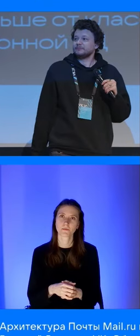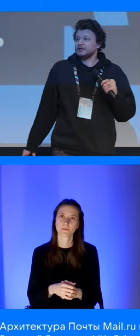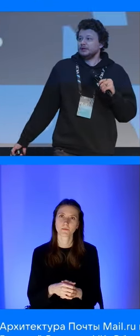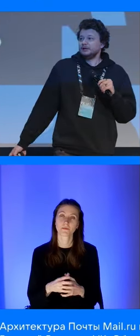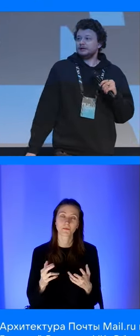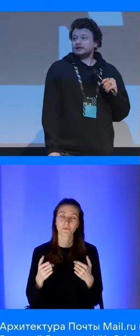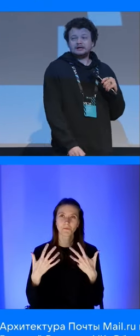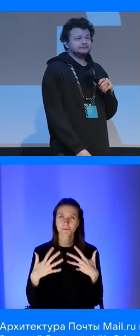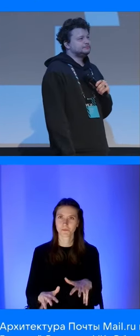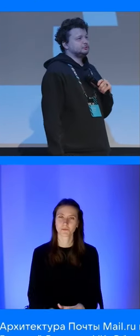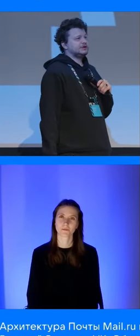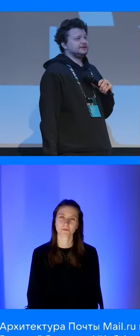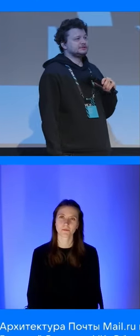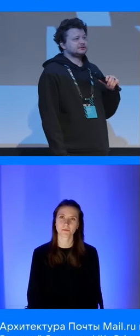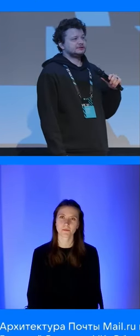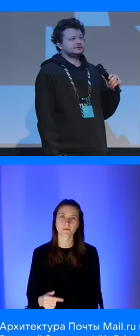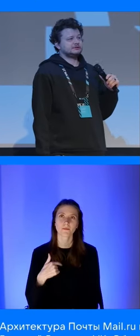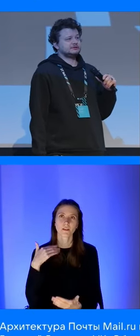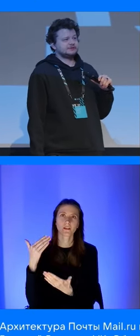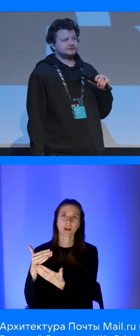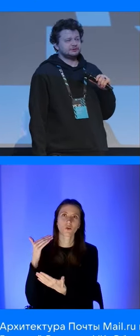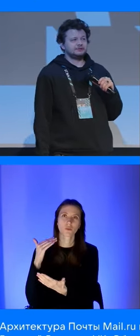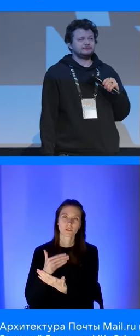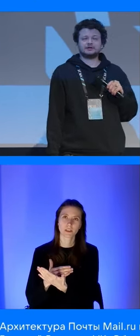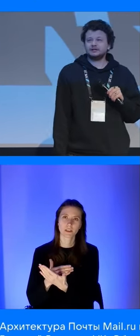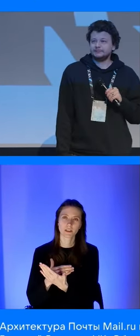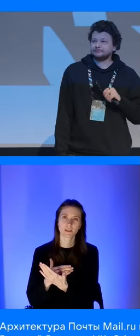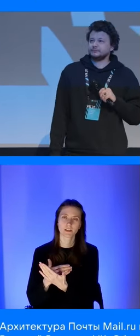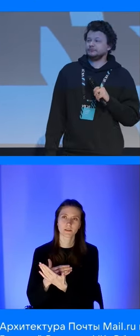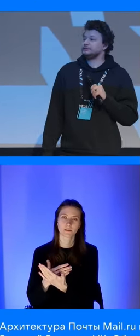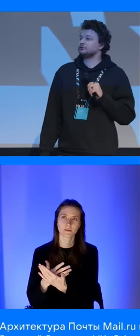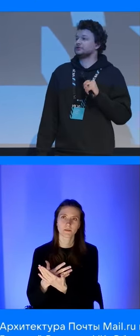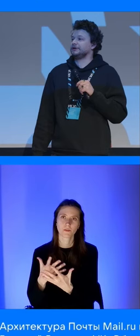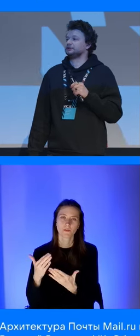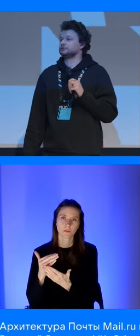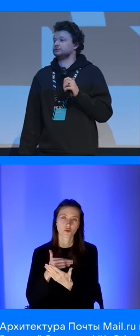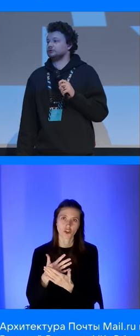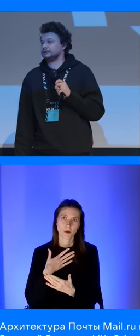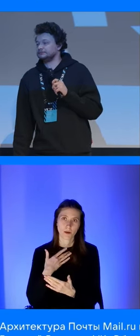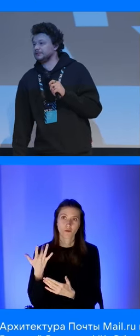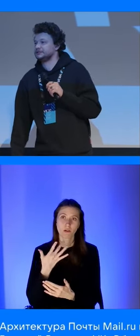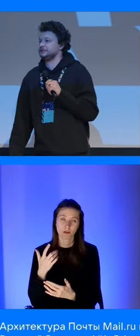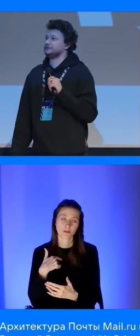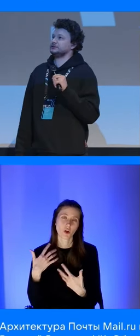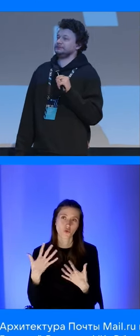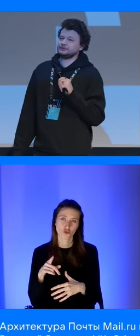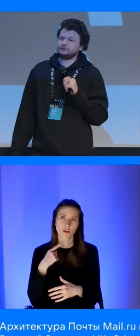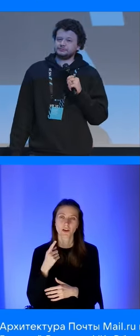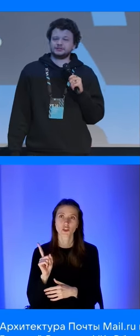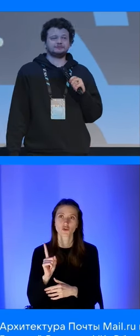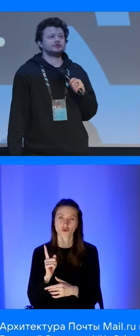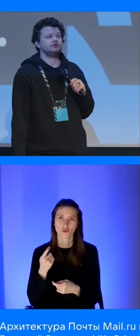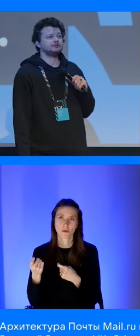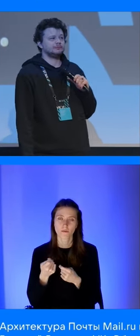все. Ну и, наконец, в заключение моего доклада, я уже говорил, что микросервис имеет